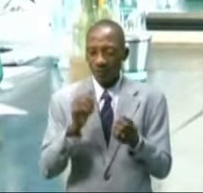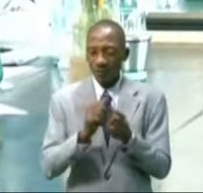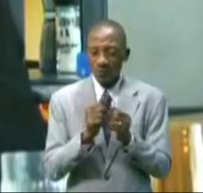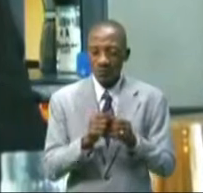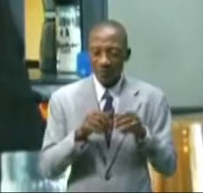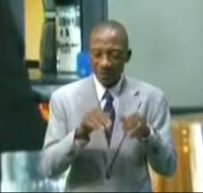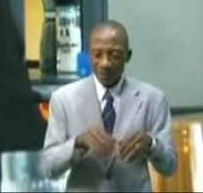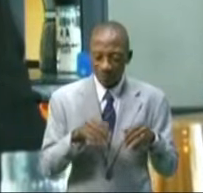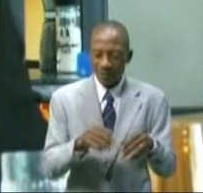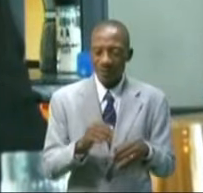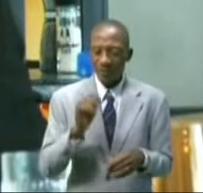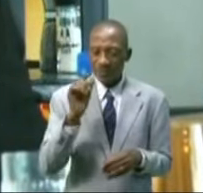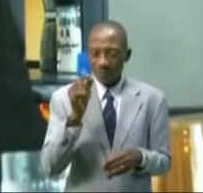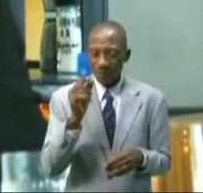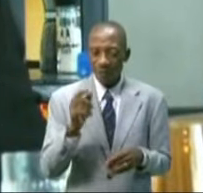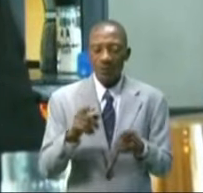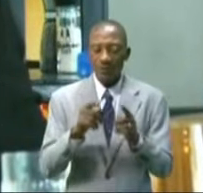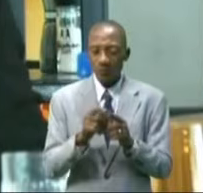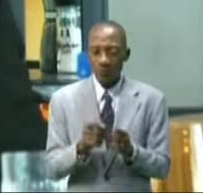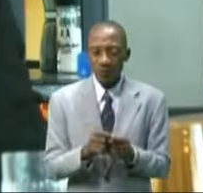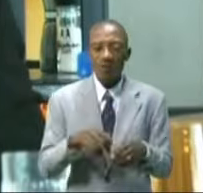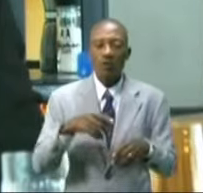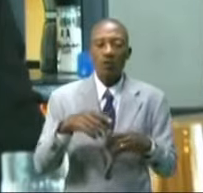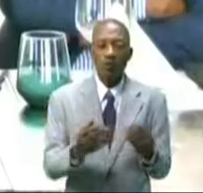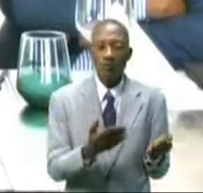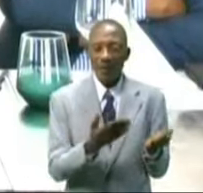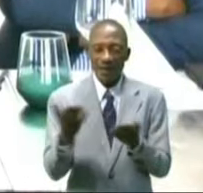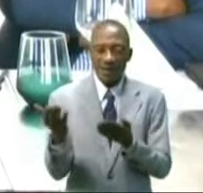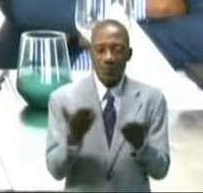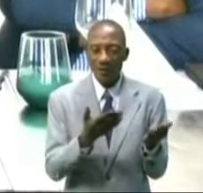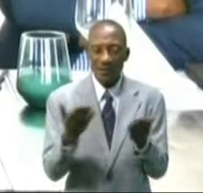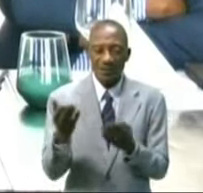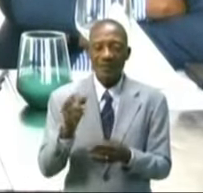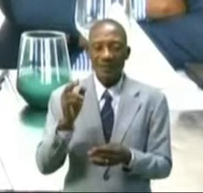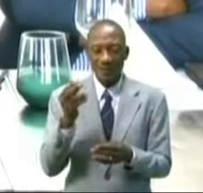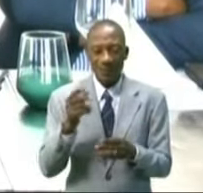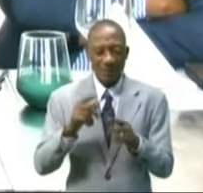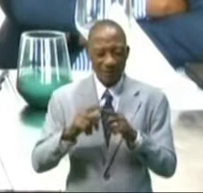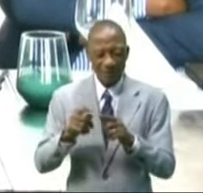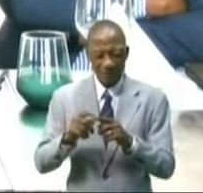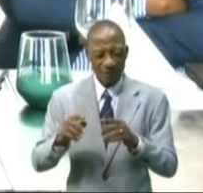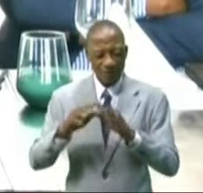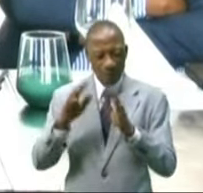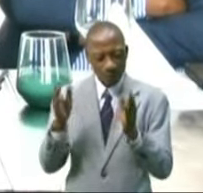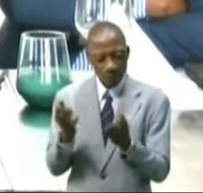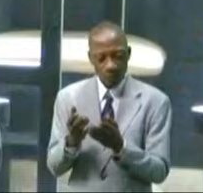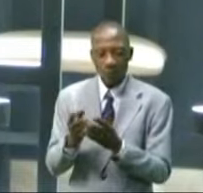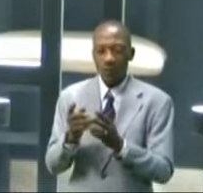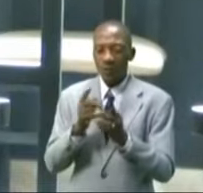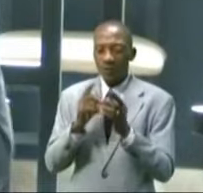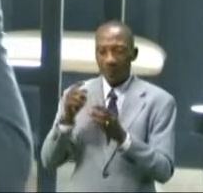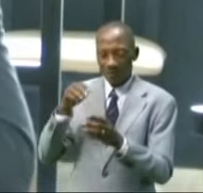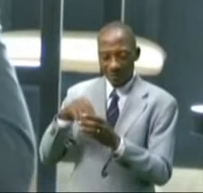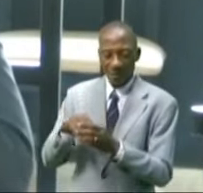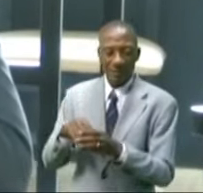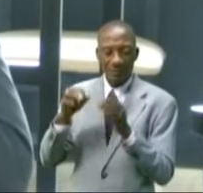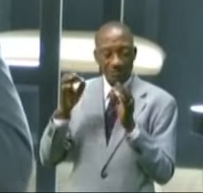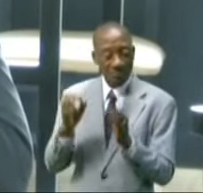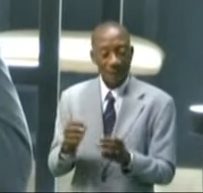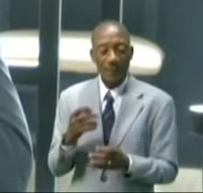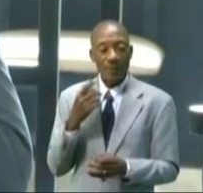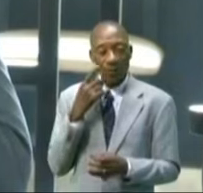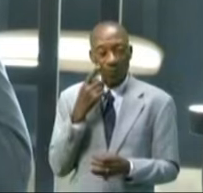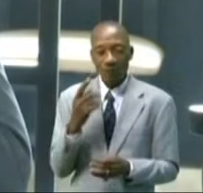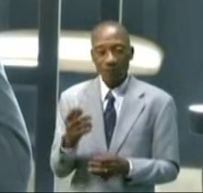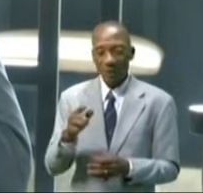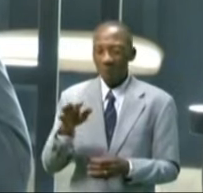ces minerais font l'objet des spéculations sur le marché international. Cela a une incidence négative sur l'économie congolaise, selon